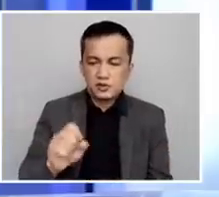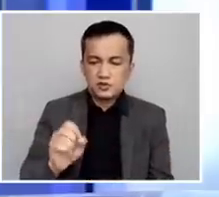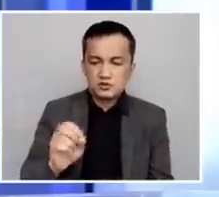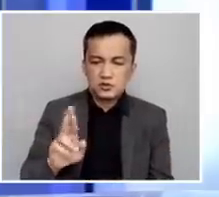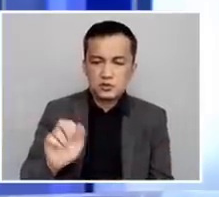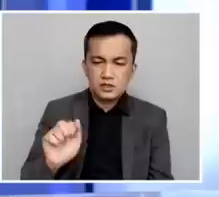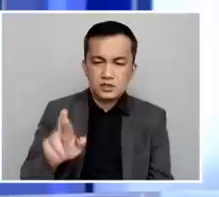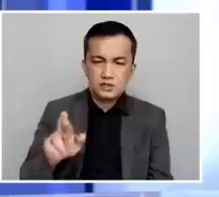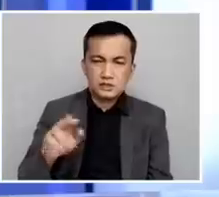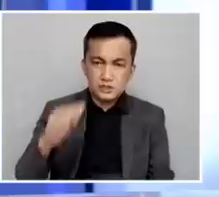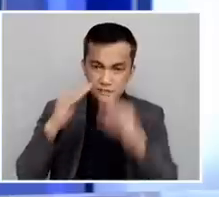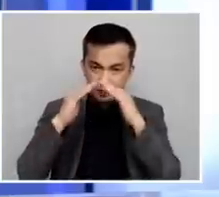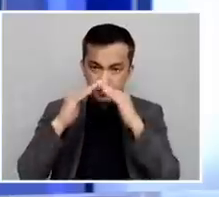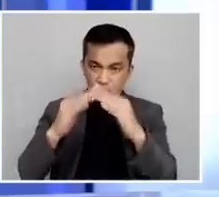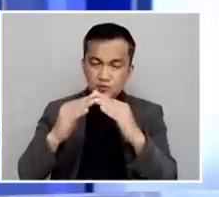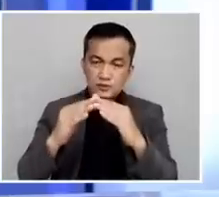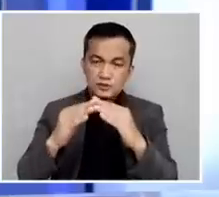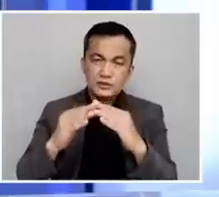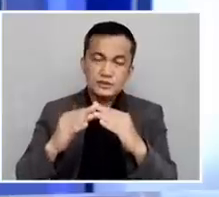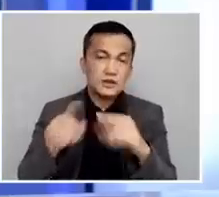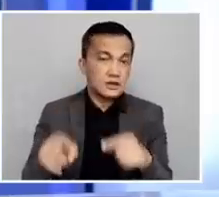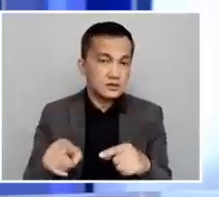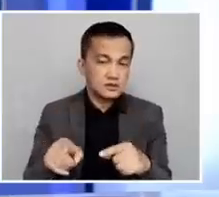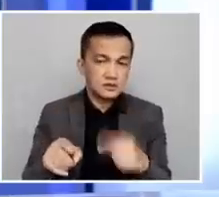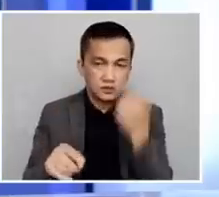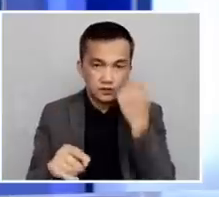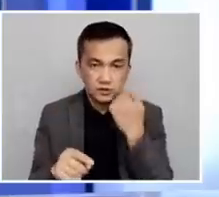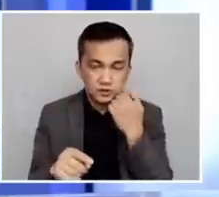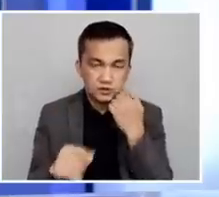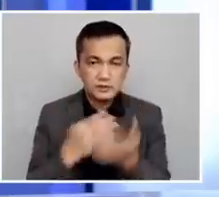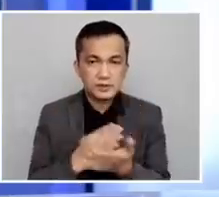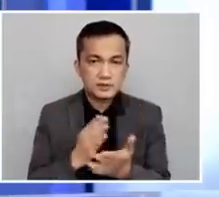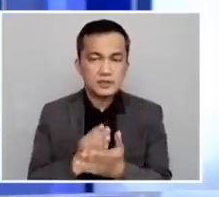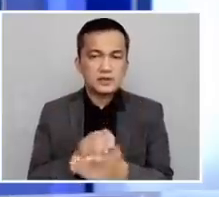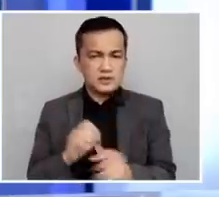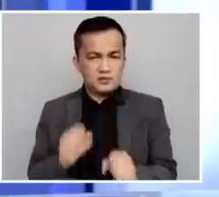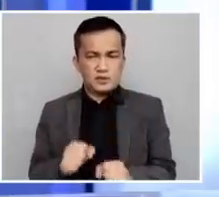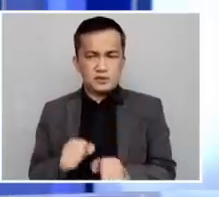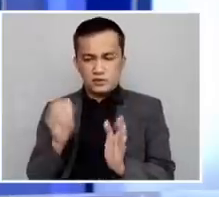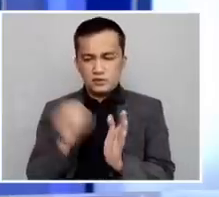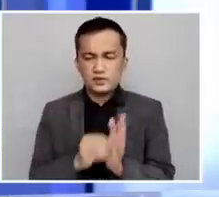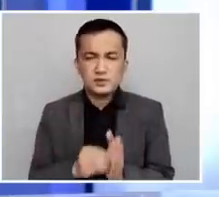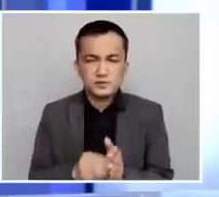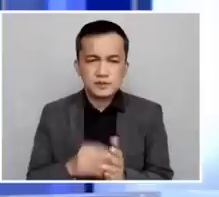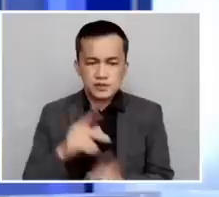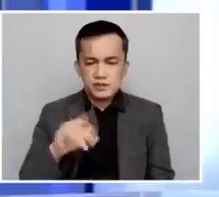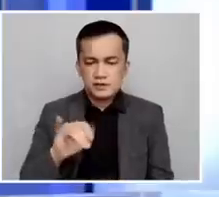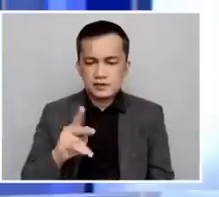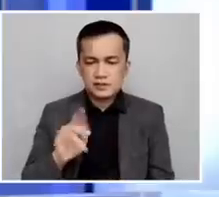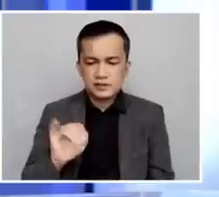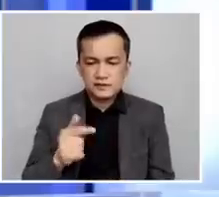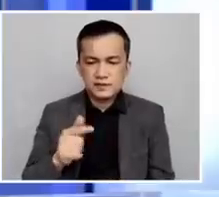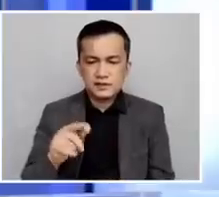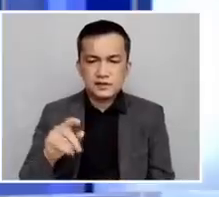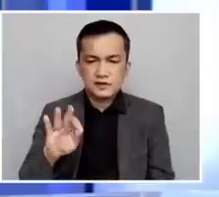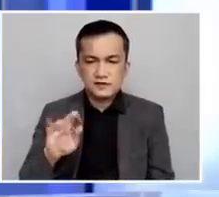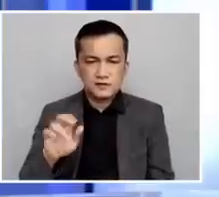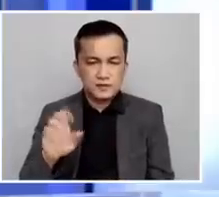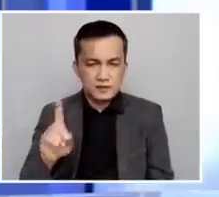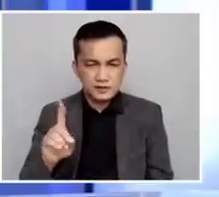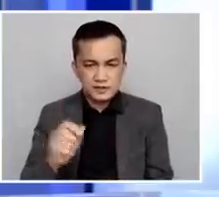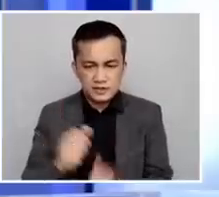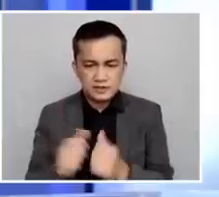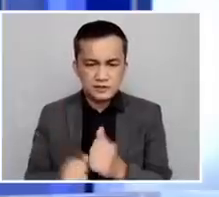sa bubong ng mga bahay. Kung kapos naman ang budget, pwedeng umutang sa pag-ibig fund sa ilalim ng